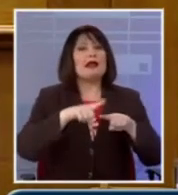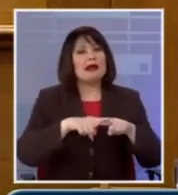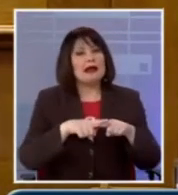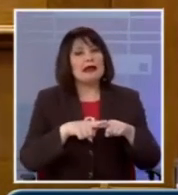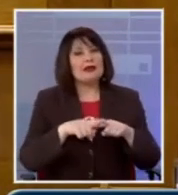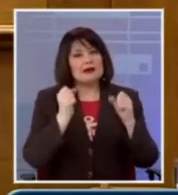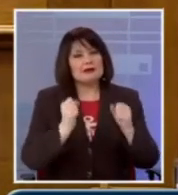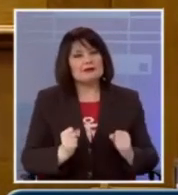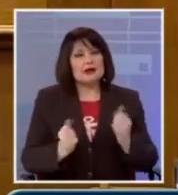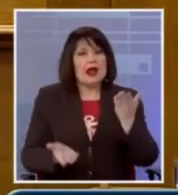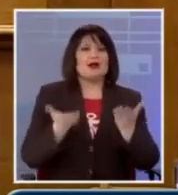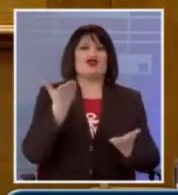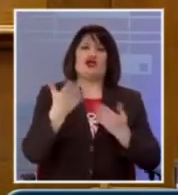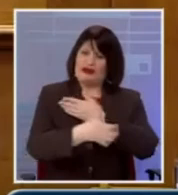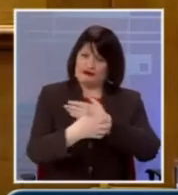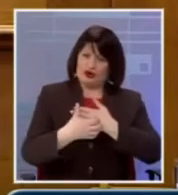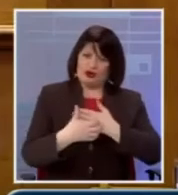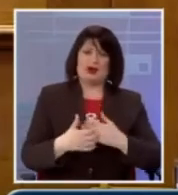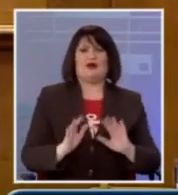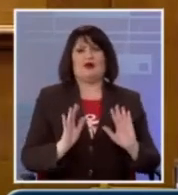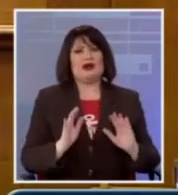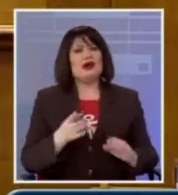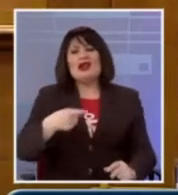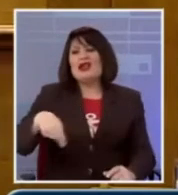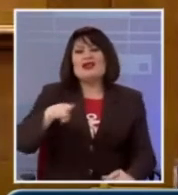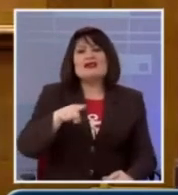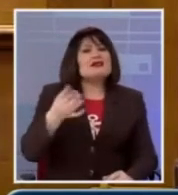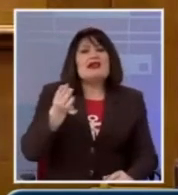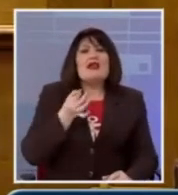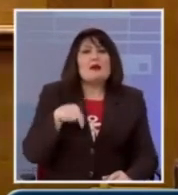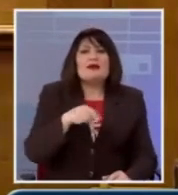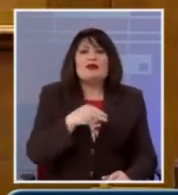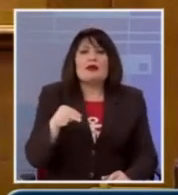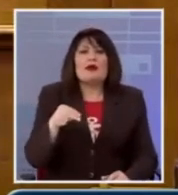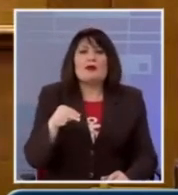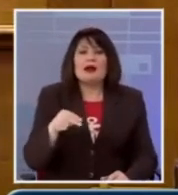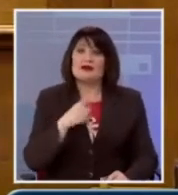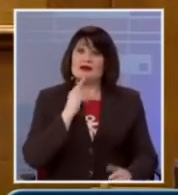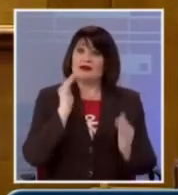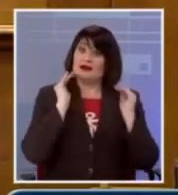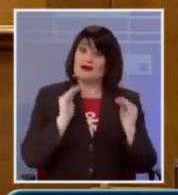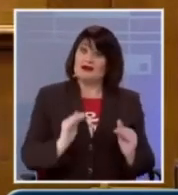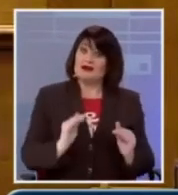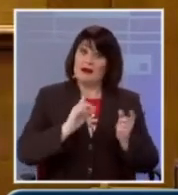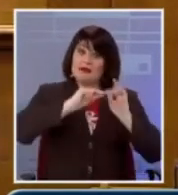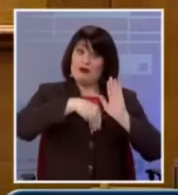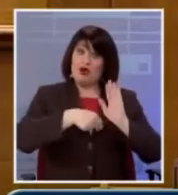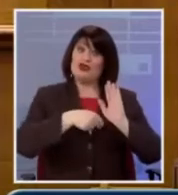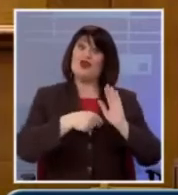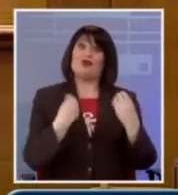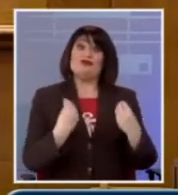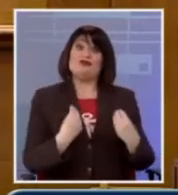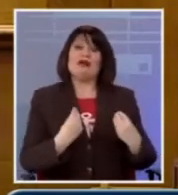καθεστώς ακραίας ανισότητας και φτώχειας. Εσείς πώς θα τοποθετηθείτε? Θα παραμείνετε νοσταλγή του μνημονίου ή